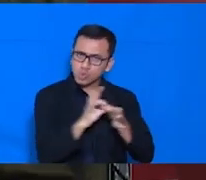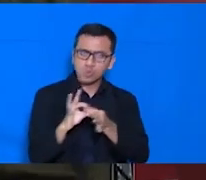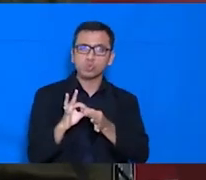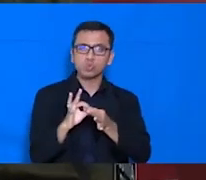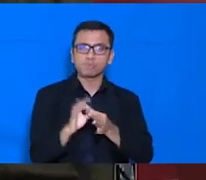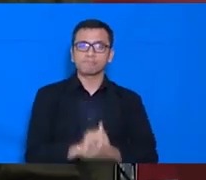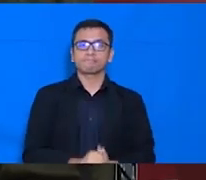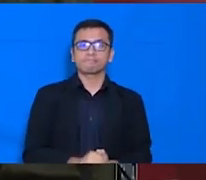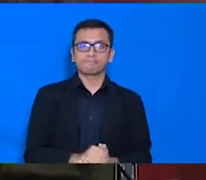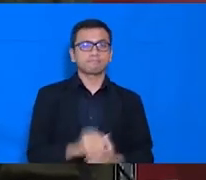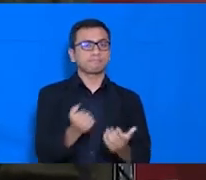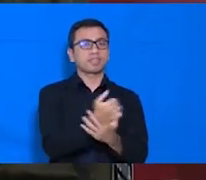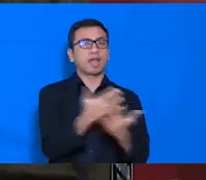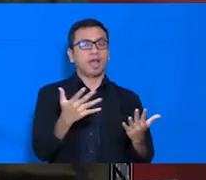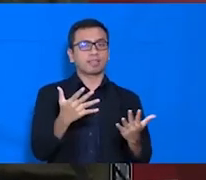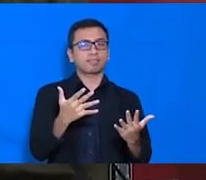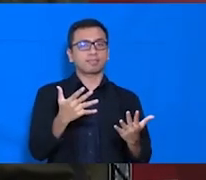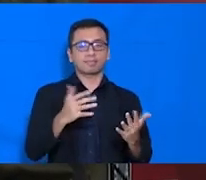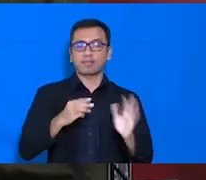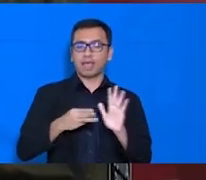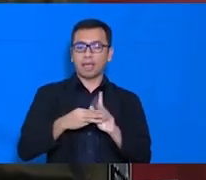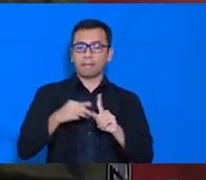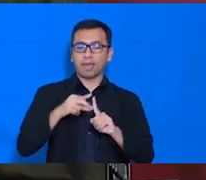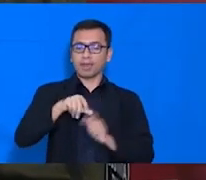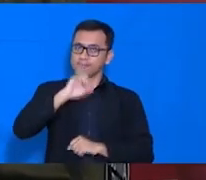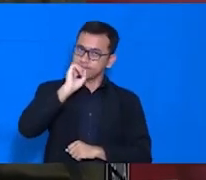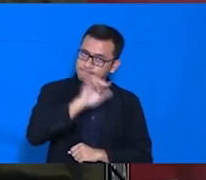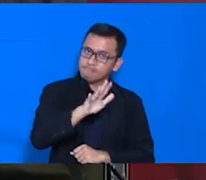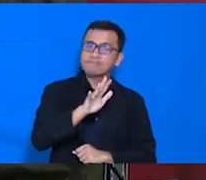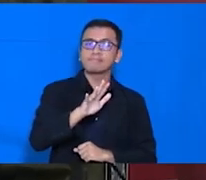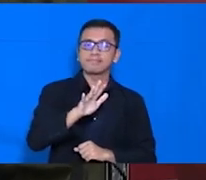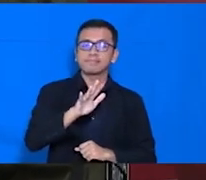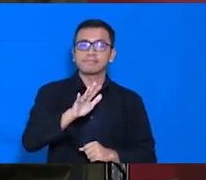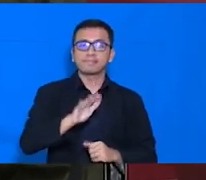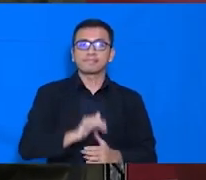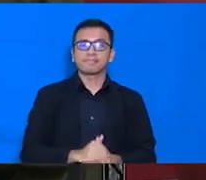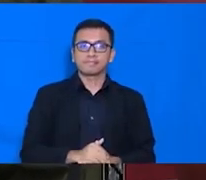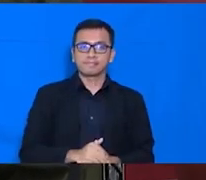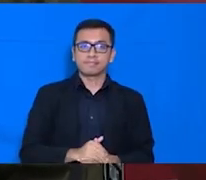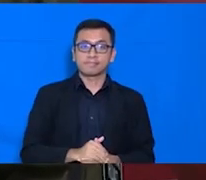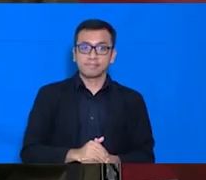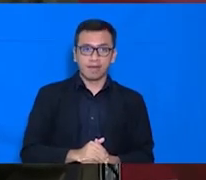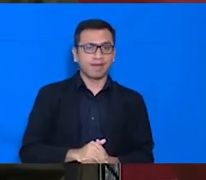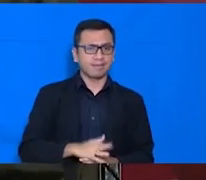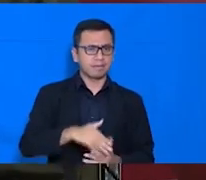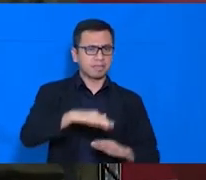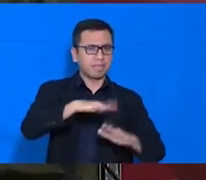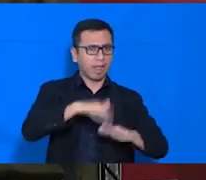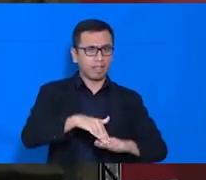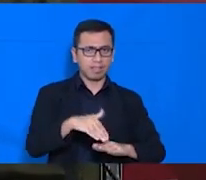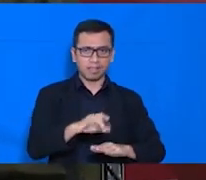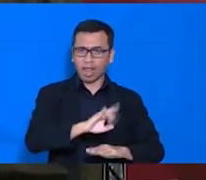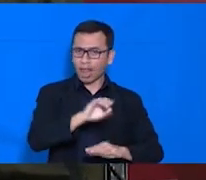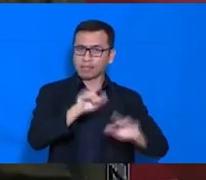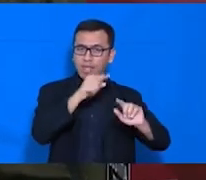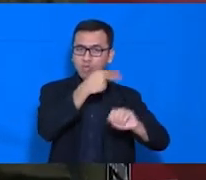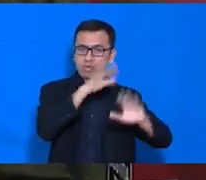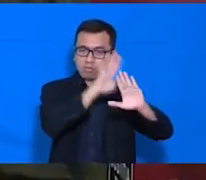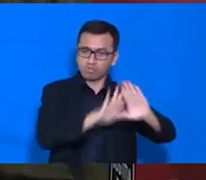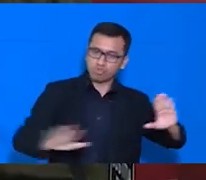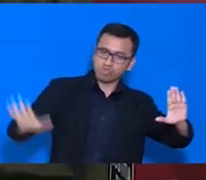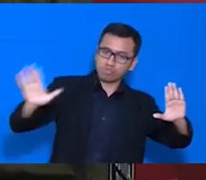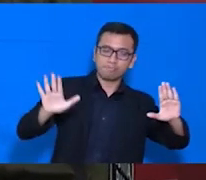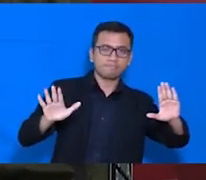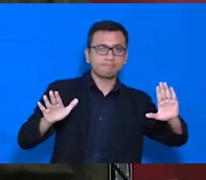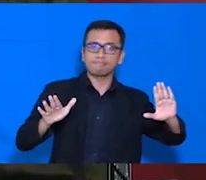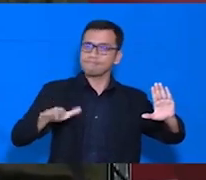saya menghimbau bagi warga masyarakat dimanapun berada, perlu ditekankan